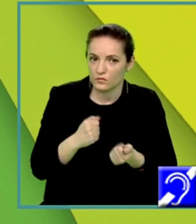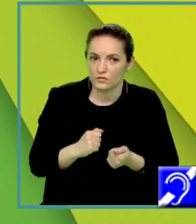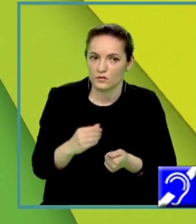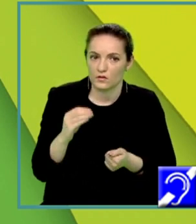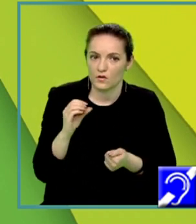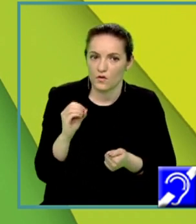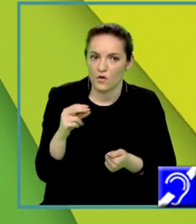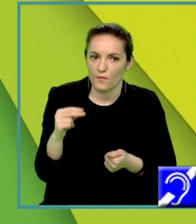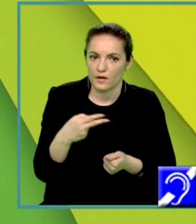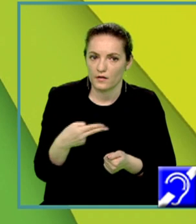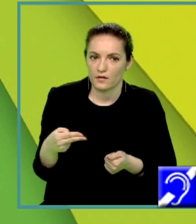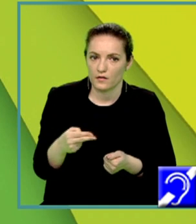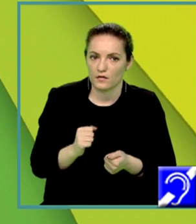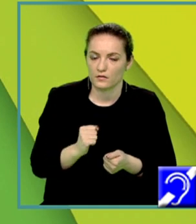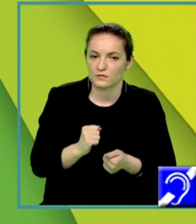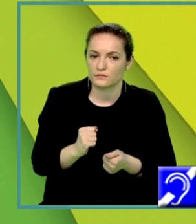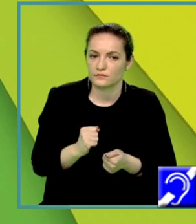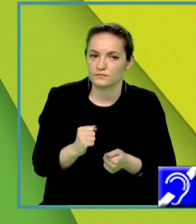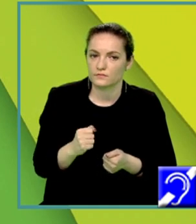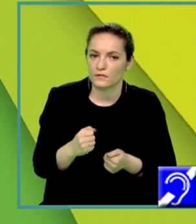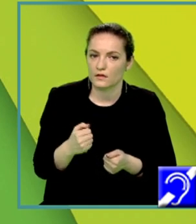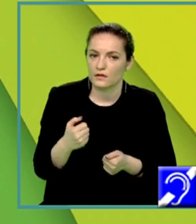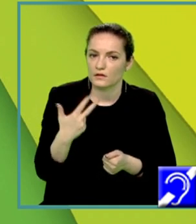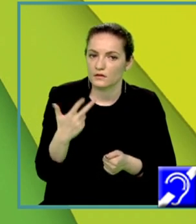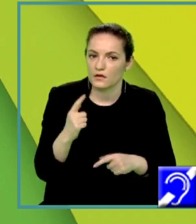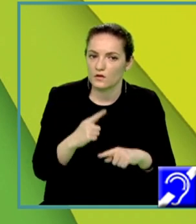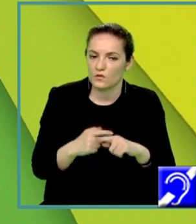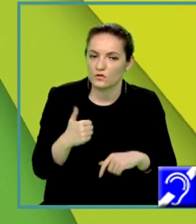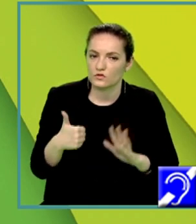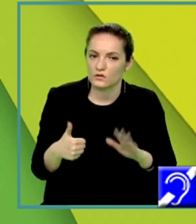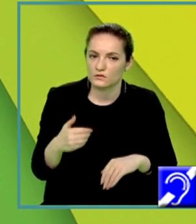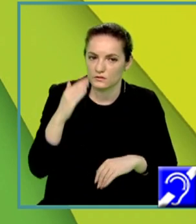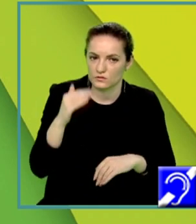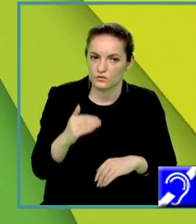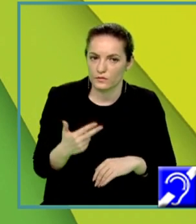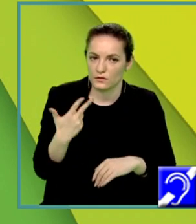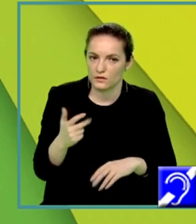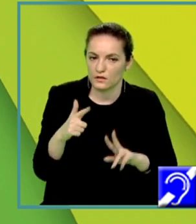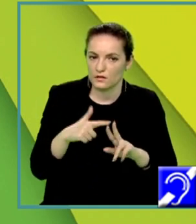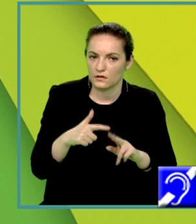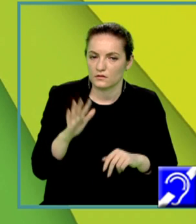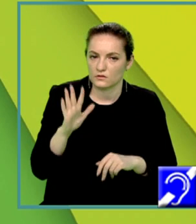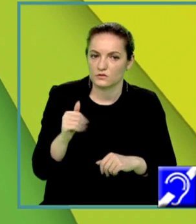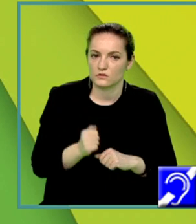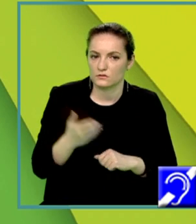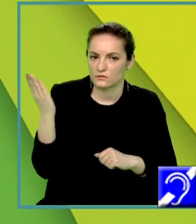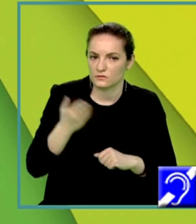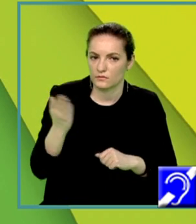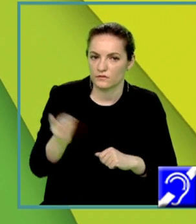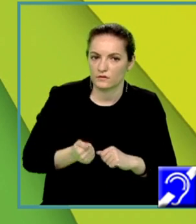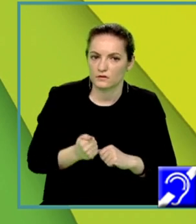cu cateta 1 ori cateta 2 supra ipotenuză, obținem 3 ori 6 supra 3 radicali din 5,